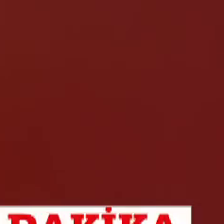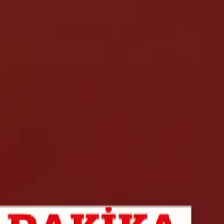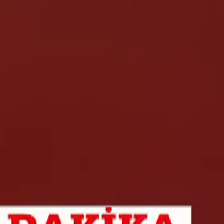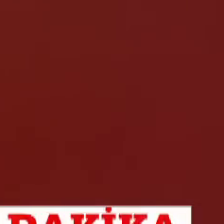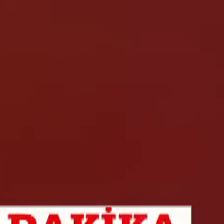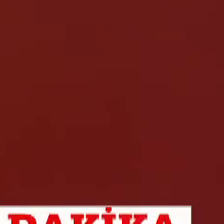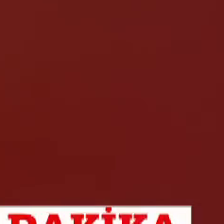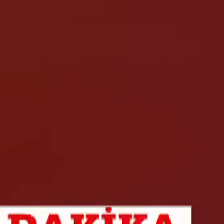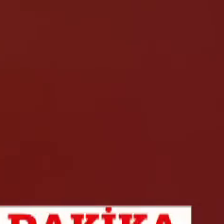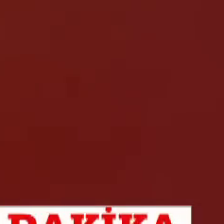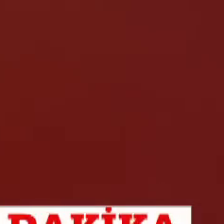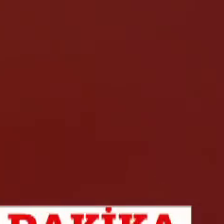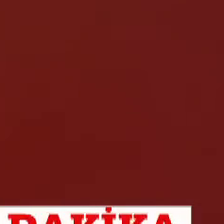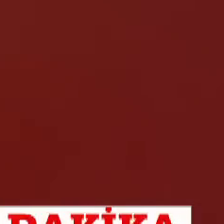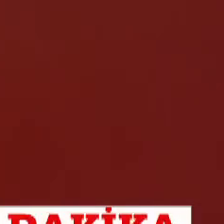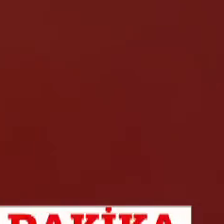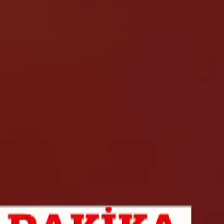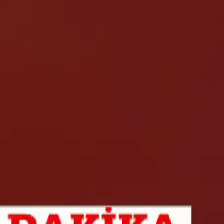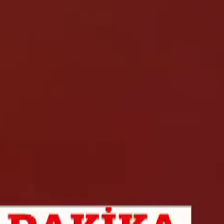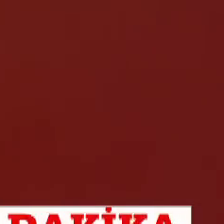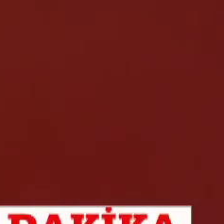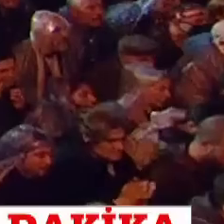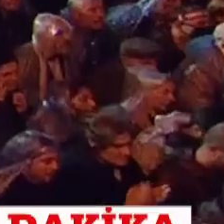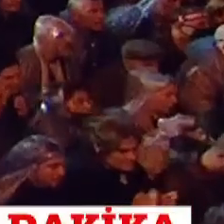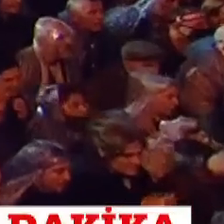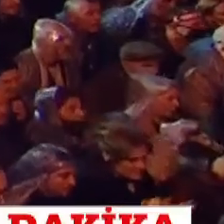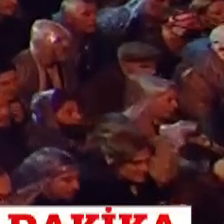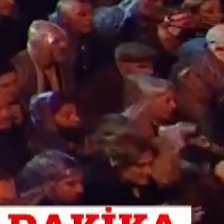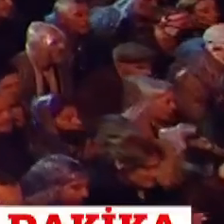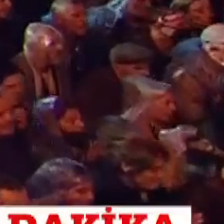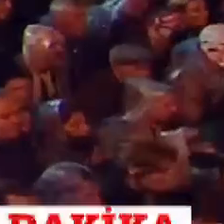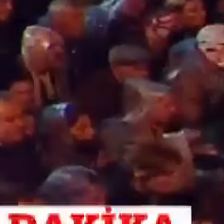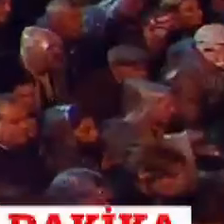bir ideali mücadelesi kavgası var.